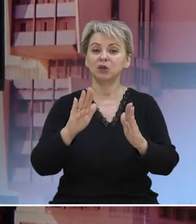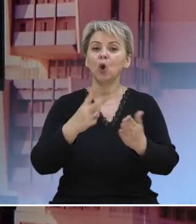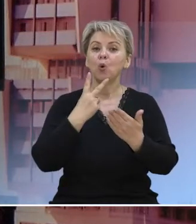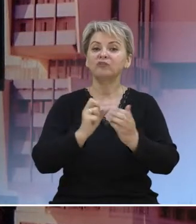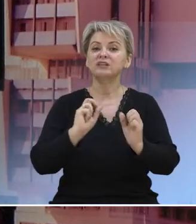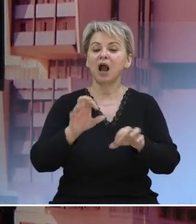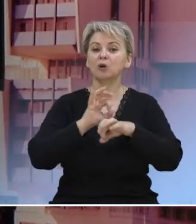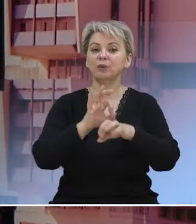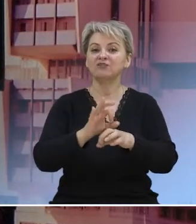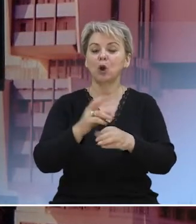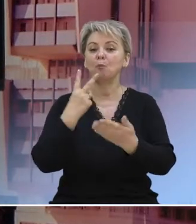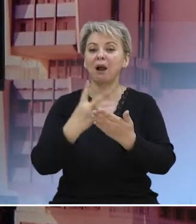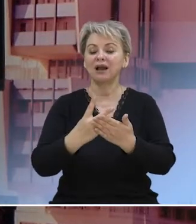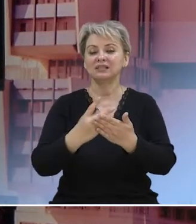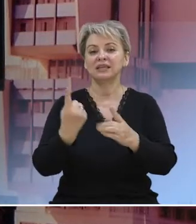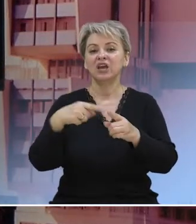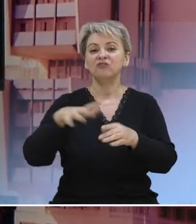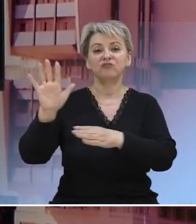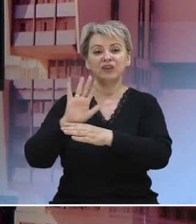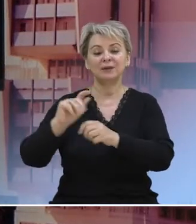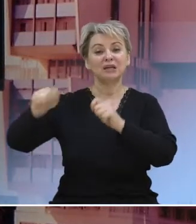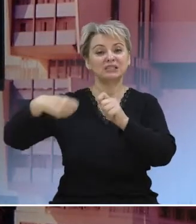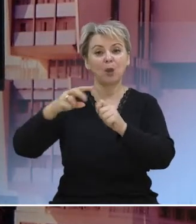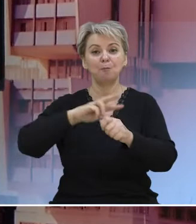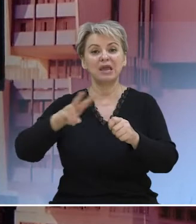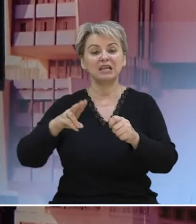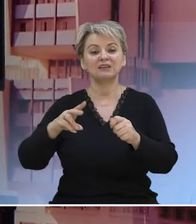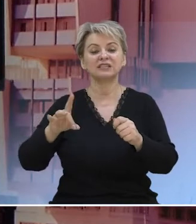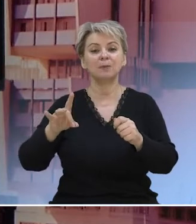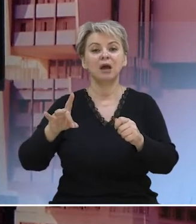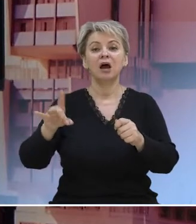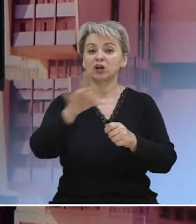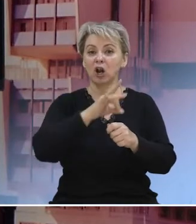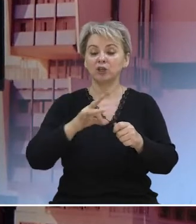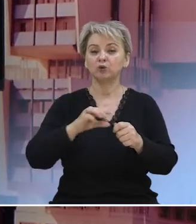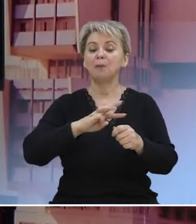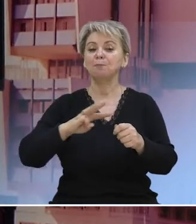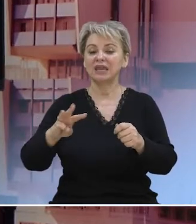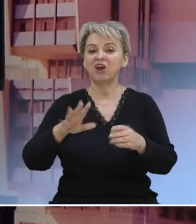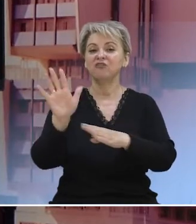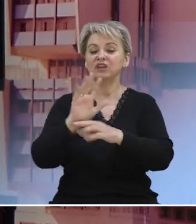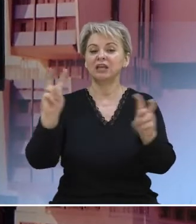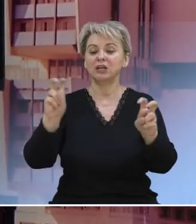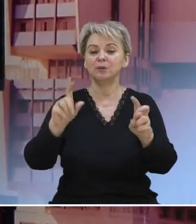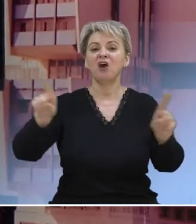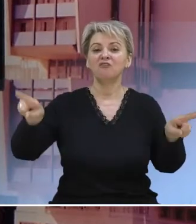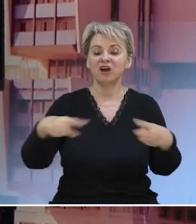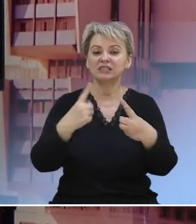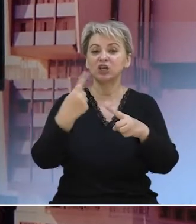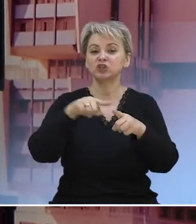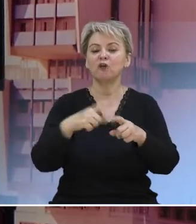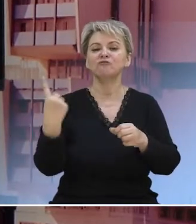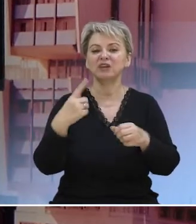крайней мере, увидеть, как прошла премьера, презентация фильма, снятого в Миллеровском районе, в Миллерово. Фильм под